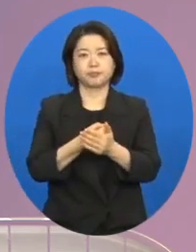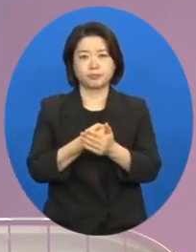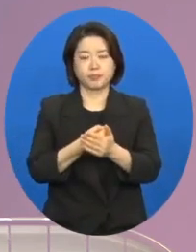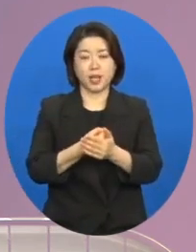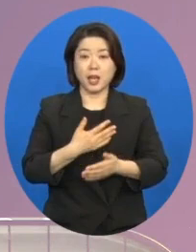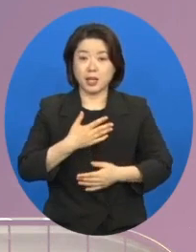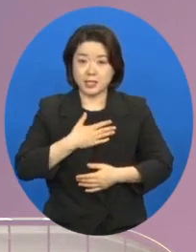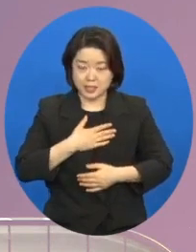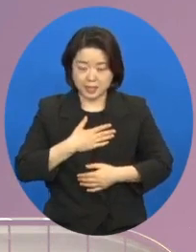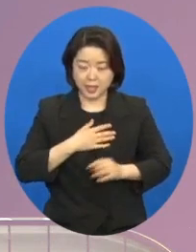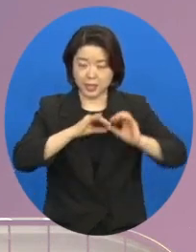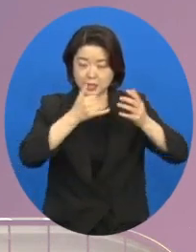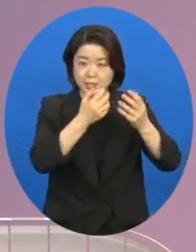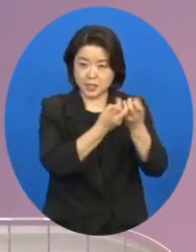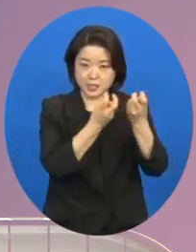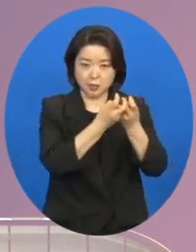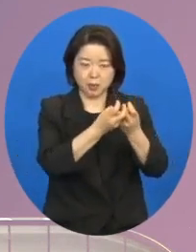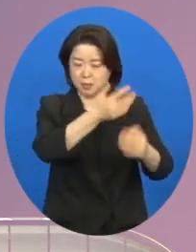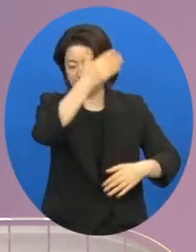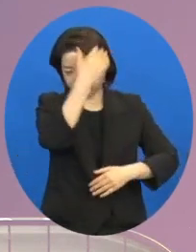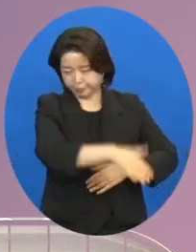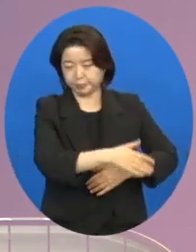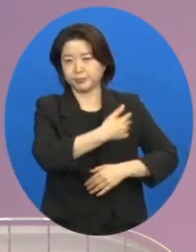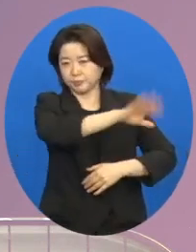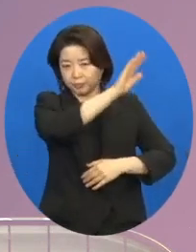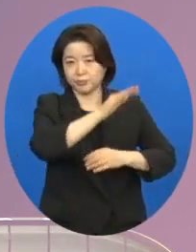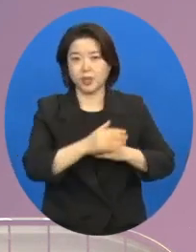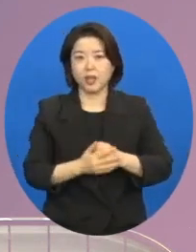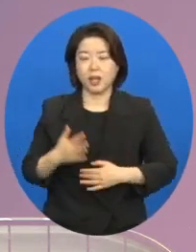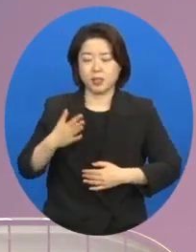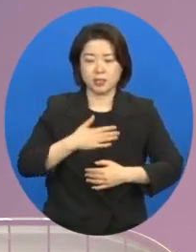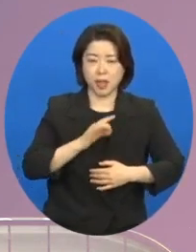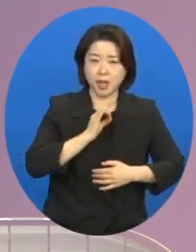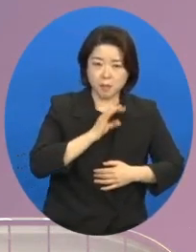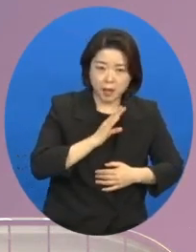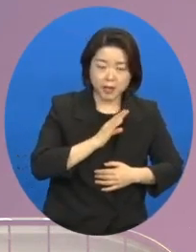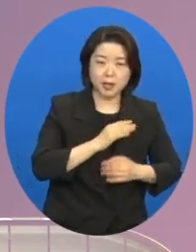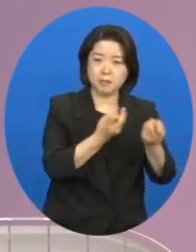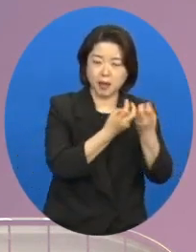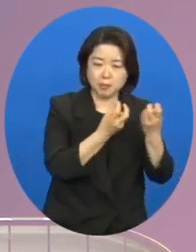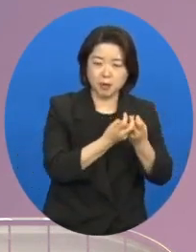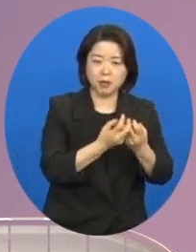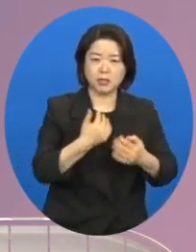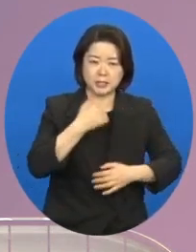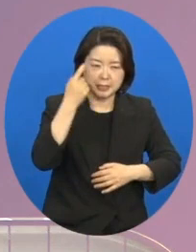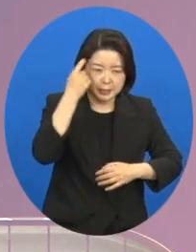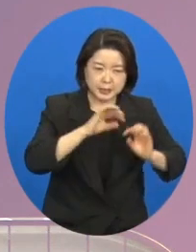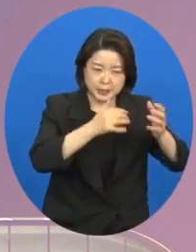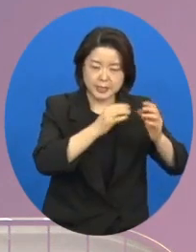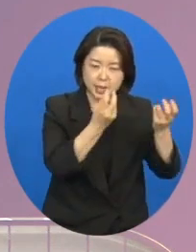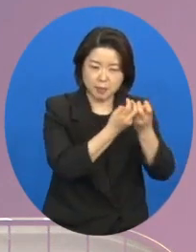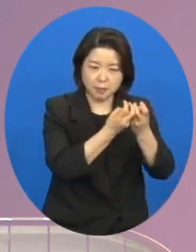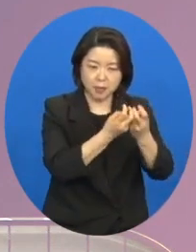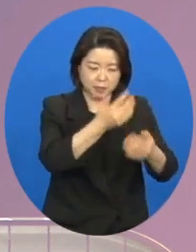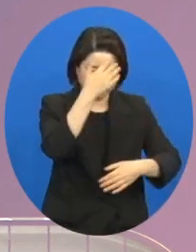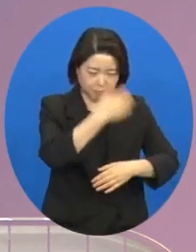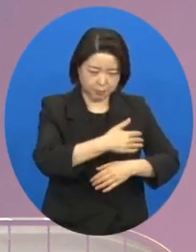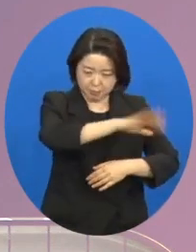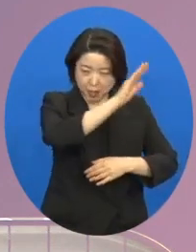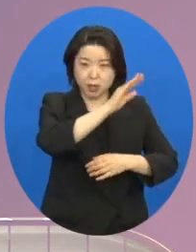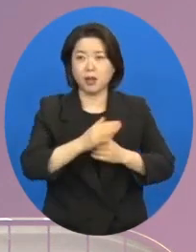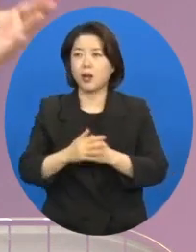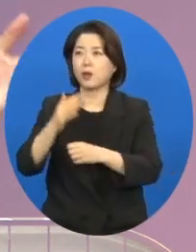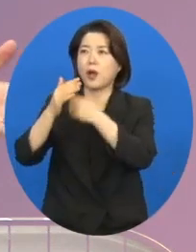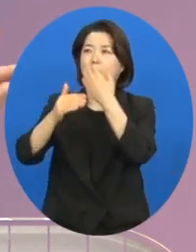이제는 세상 방법 따르지 않겠습니다. 나의 방법, 세상의 방법이 아닌 하나님 방법을 따르겠습니다 라고 결단을 해요. 소위 뭐 한